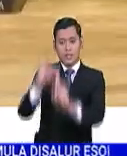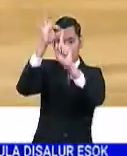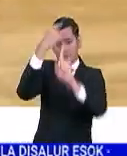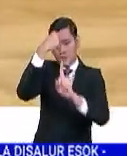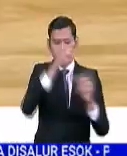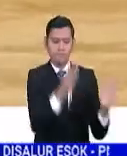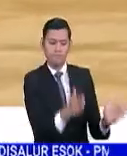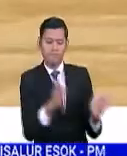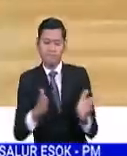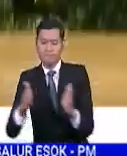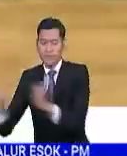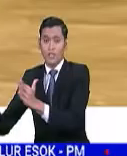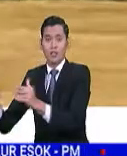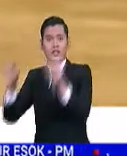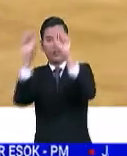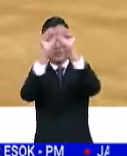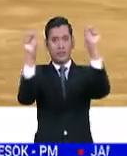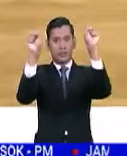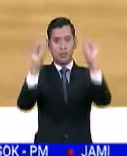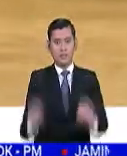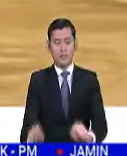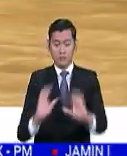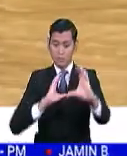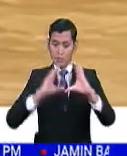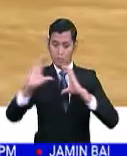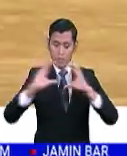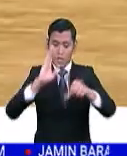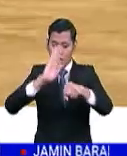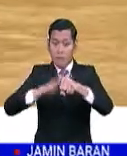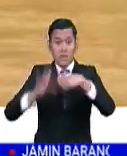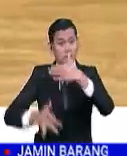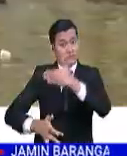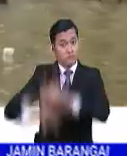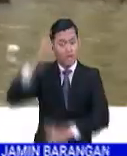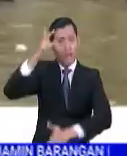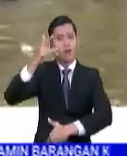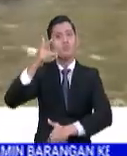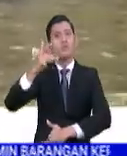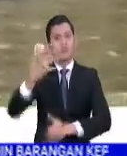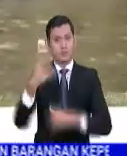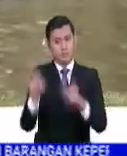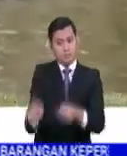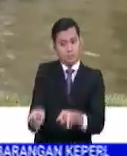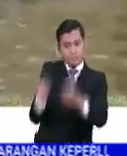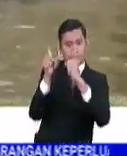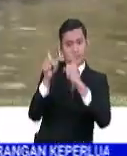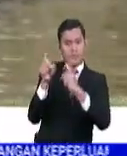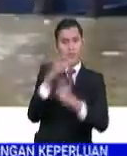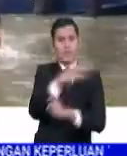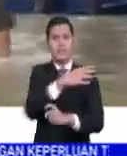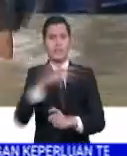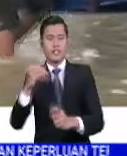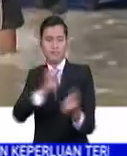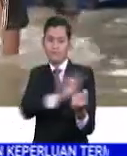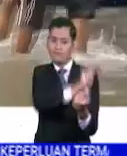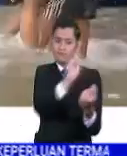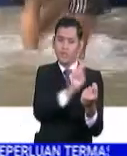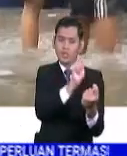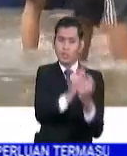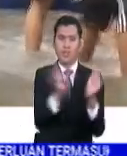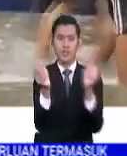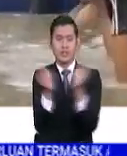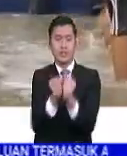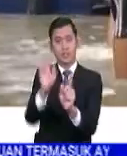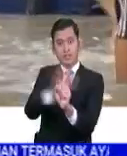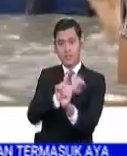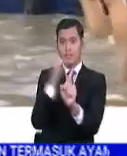menggubal sistem komunikasi dan sistem amaran awal bencana yang lebih pantas adalah langkah tepat.